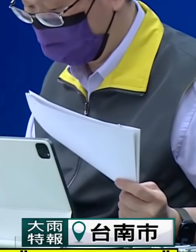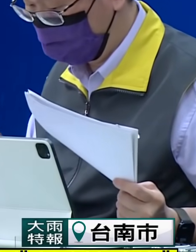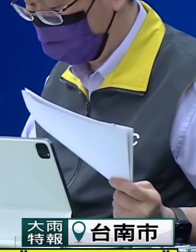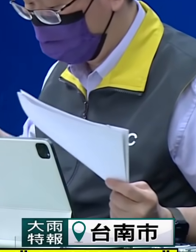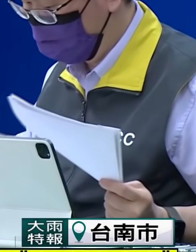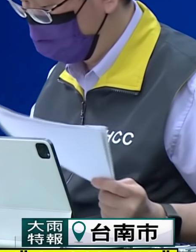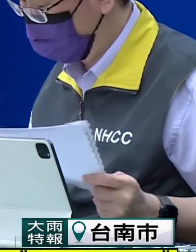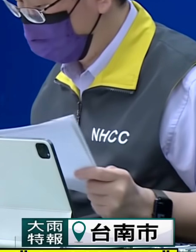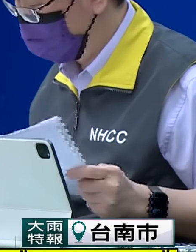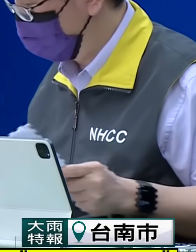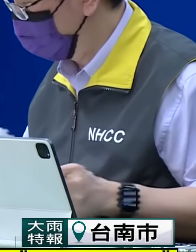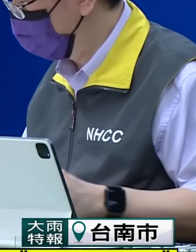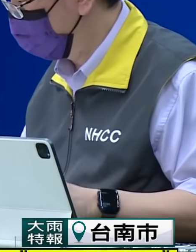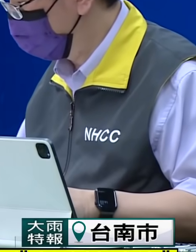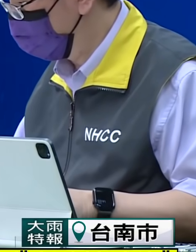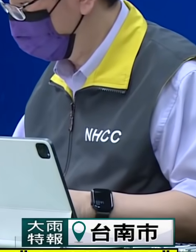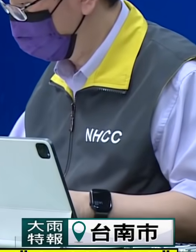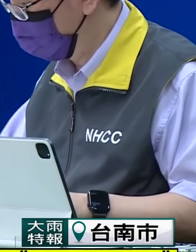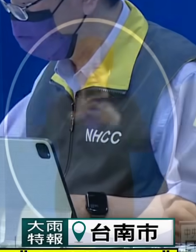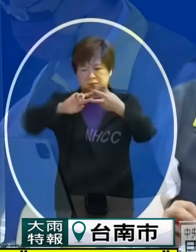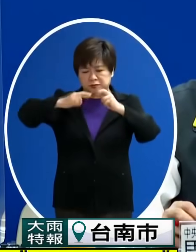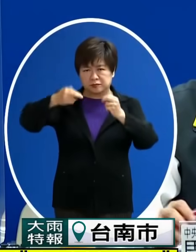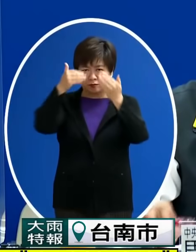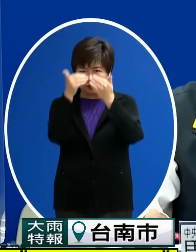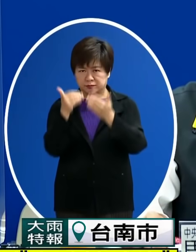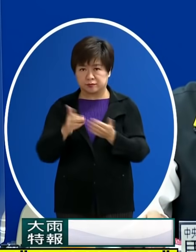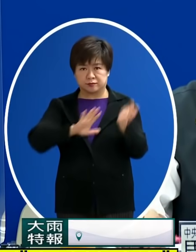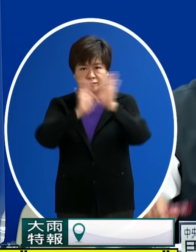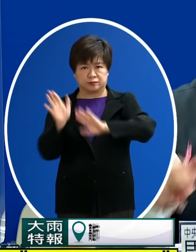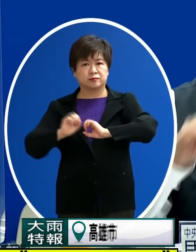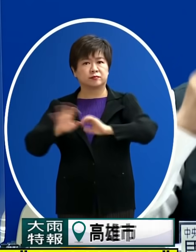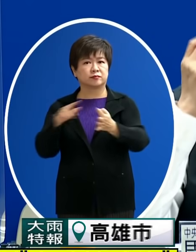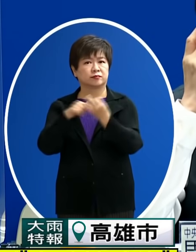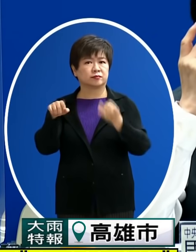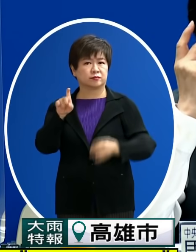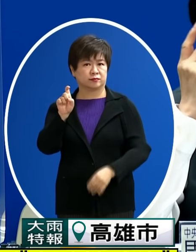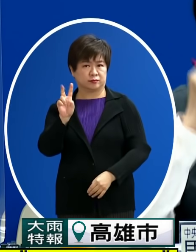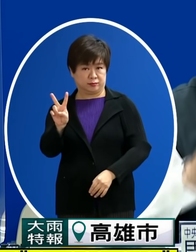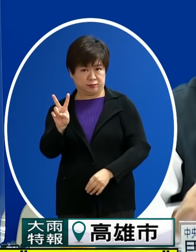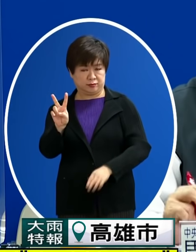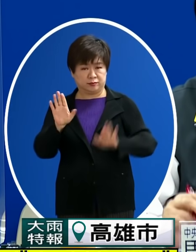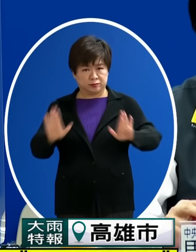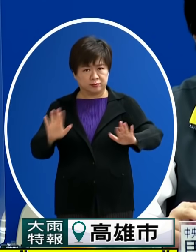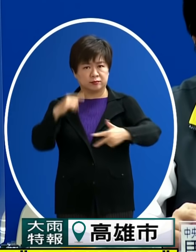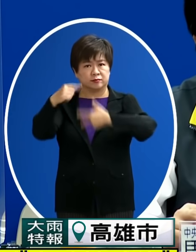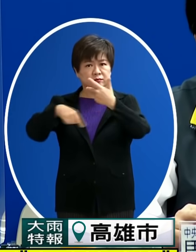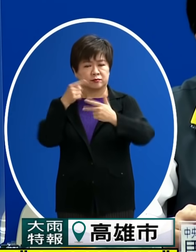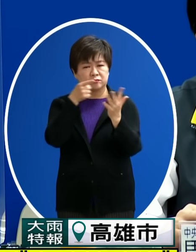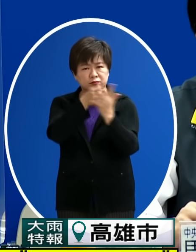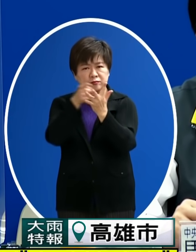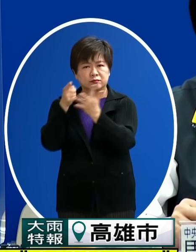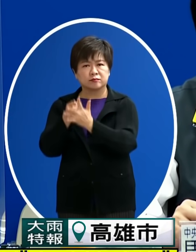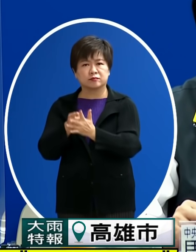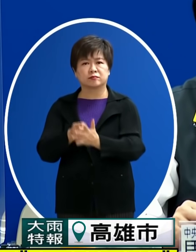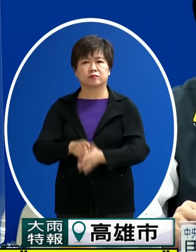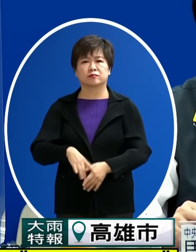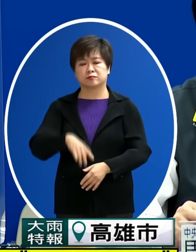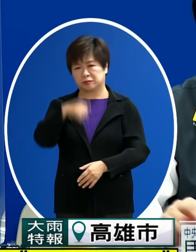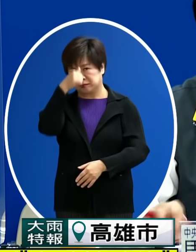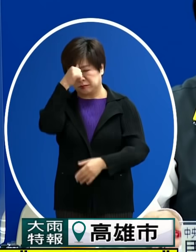突破性感染。我们来听一下指挥中心最新说明。 公布有12例这一周验出来的 Delta，